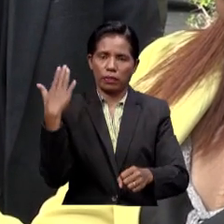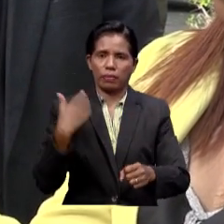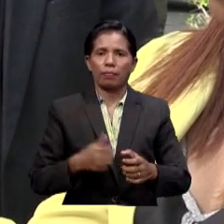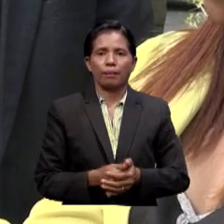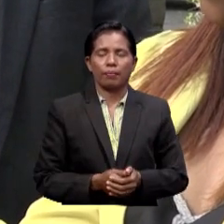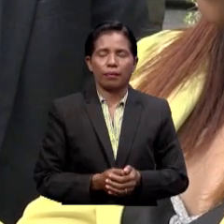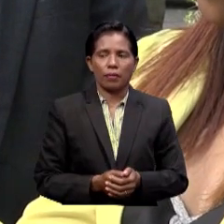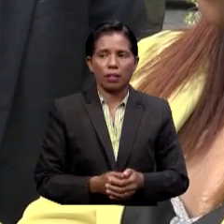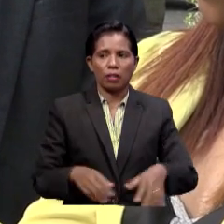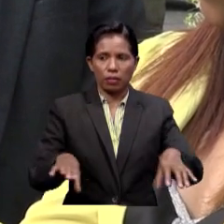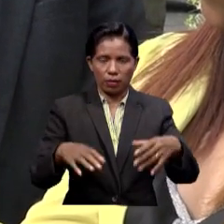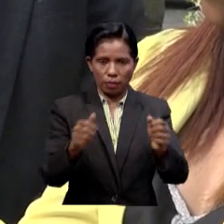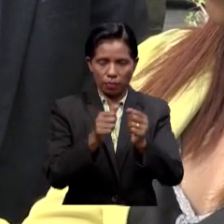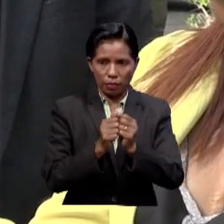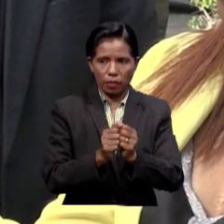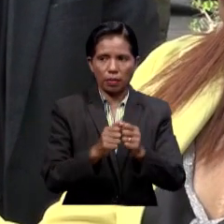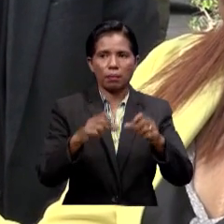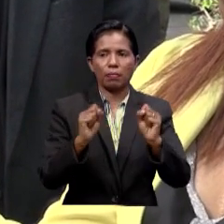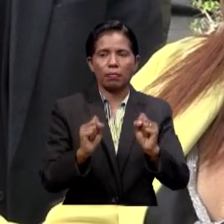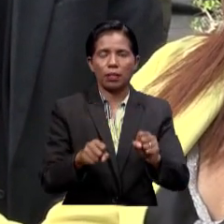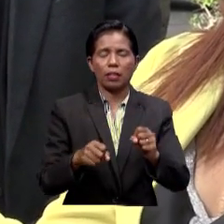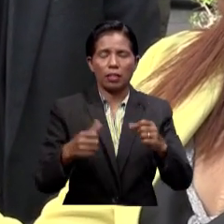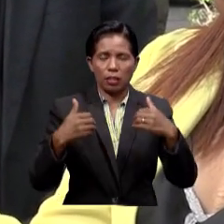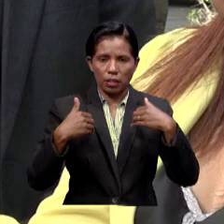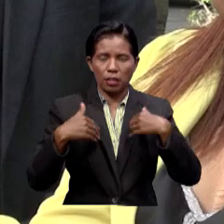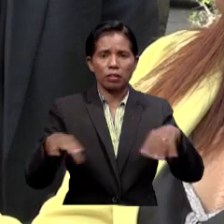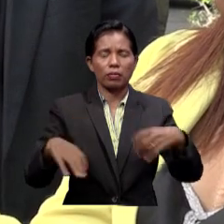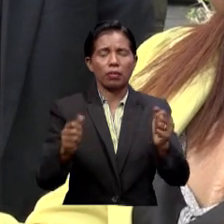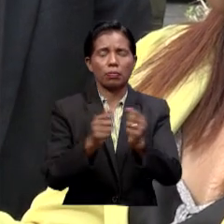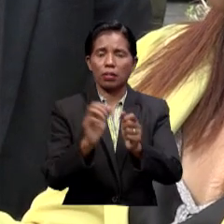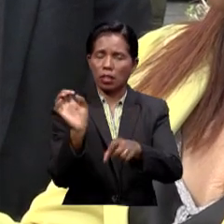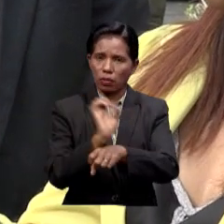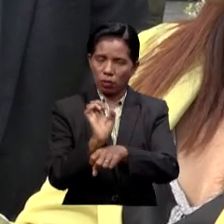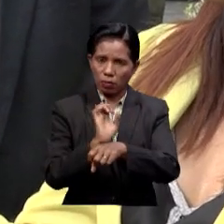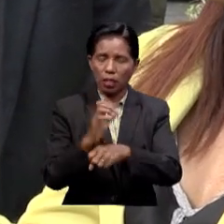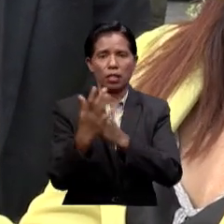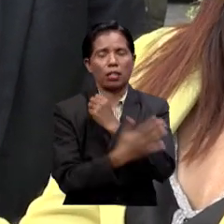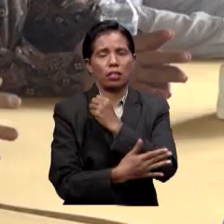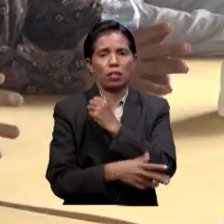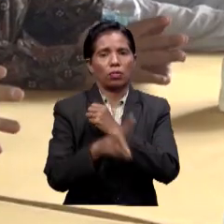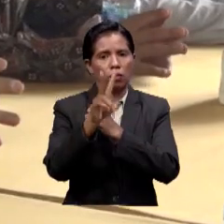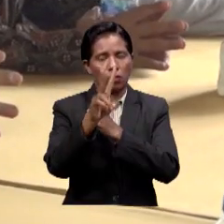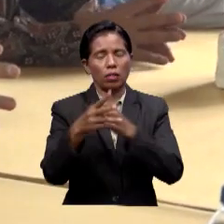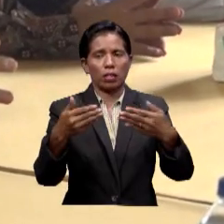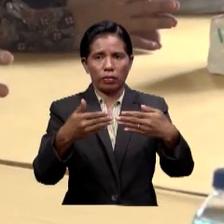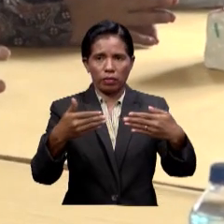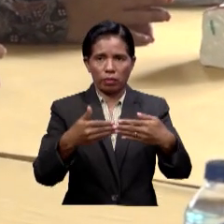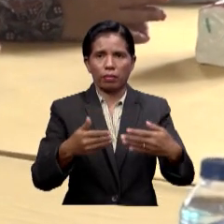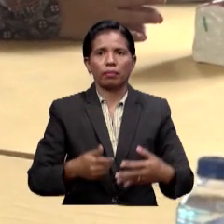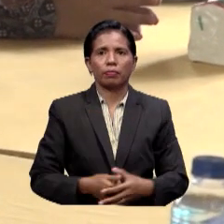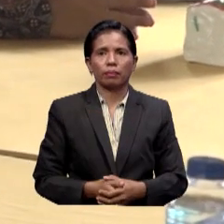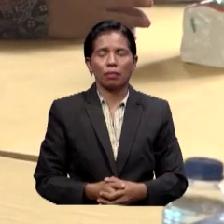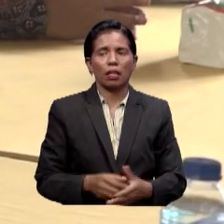Adanya kerjasama ini diharapkan akan memperkuat perekonomian kedua negara khususnya di border area. Direktur Jeneral